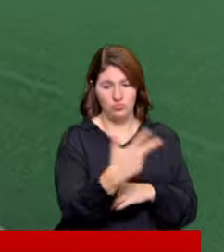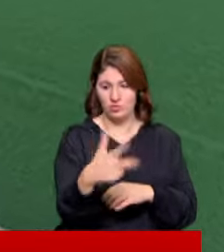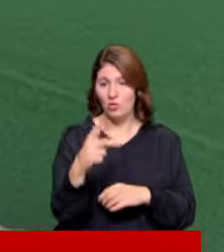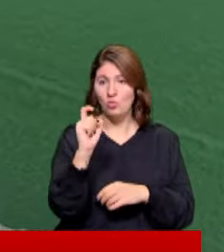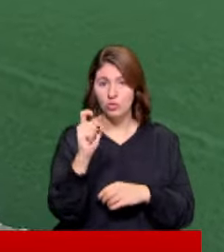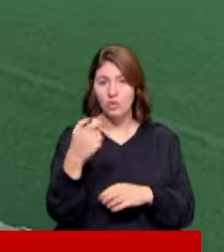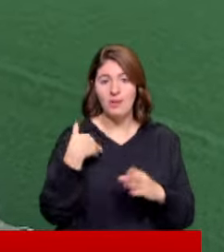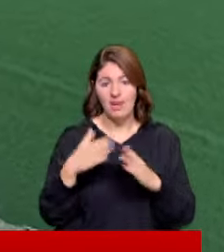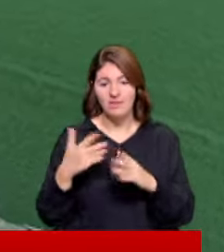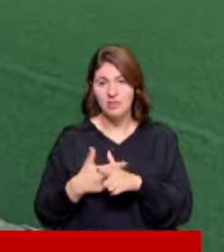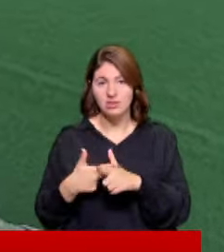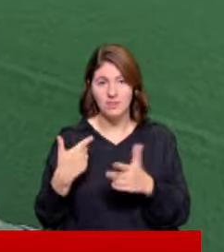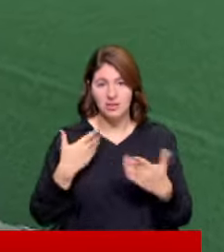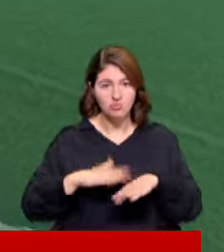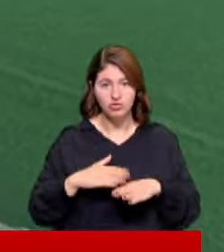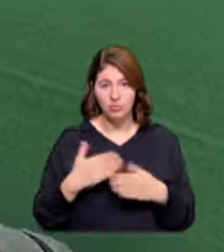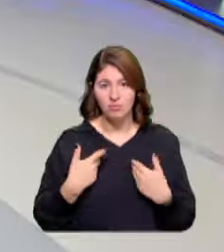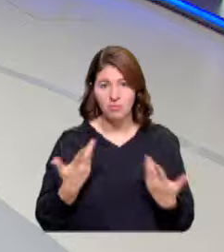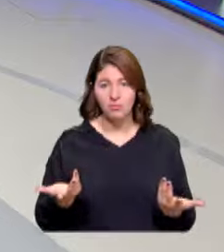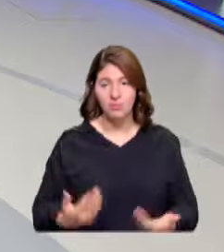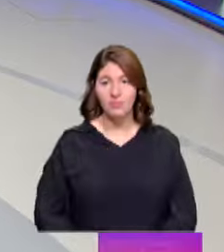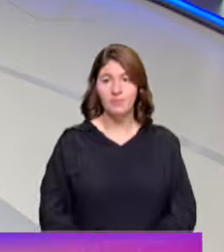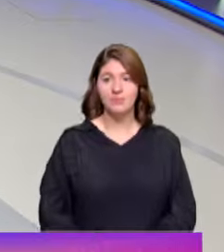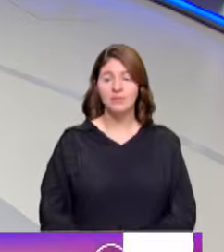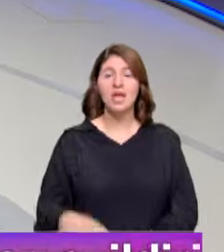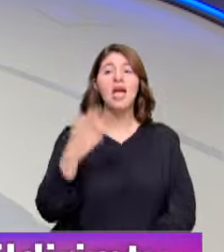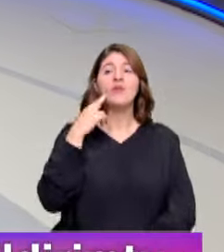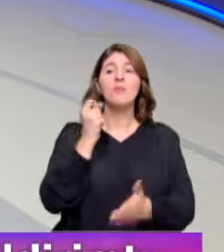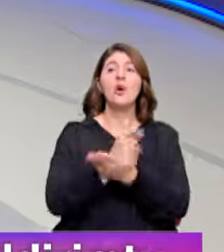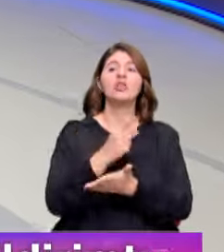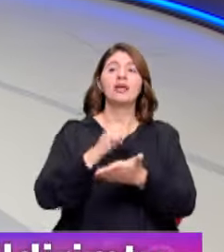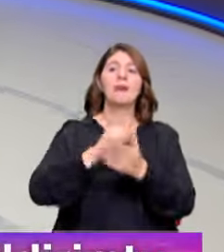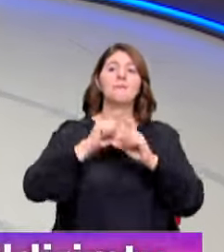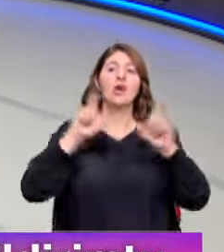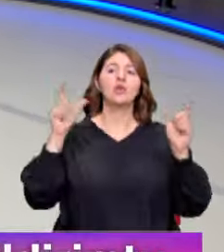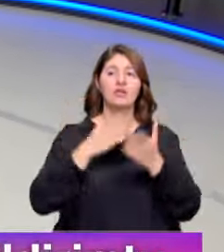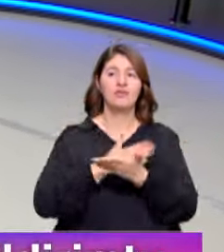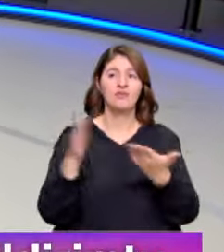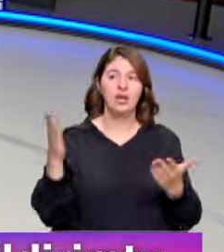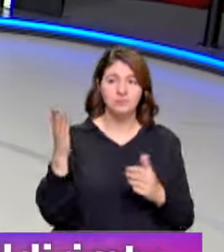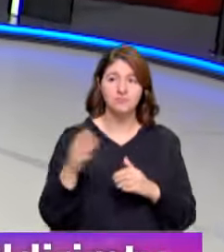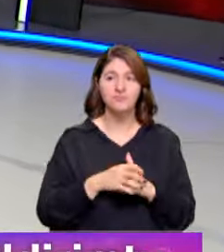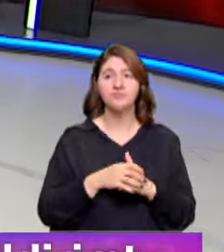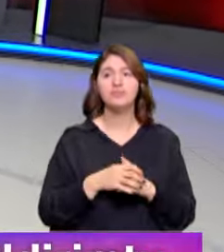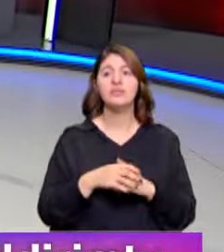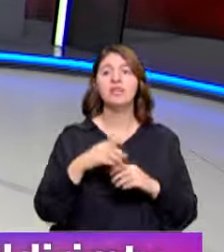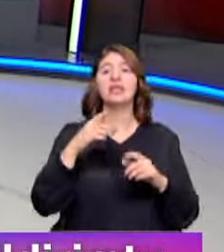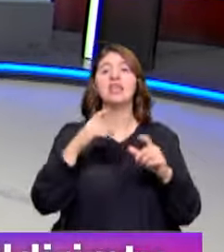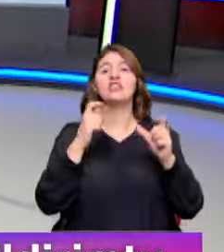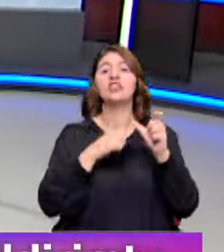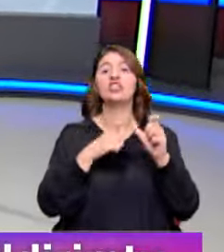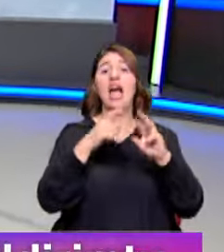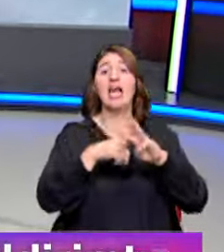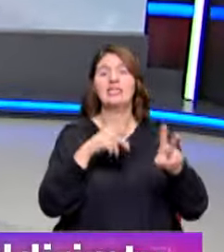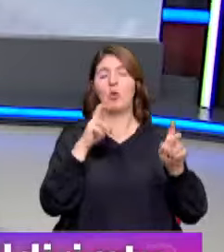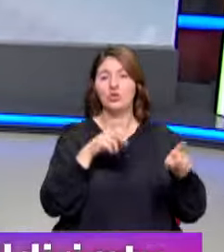lira. Evimin kirası, ben ne yapacağım? Efendim, Posta Gazetesi'nin manşetiyle devam edelim. Seçil Erzan